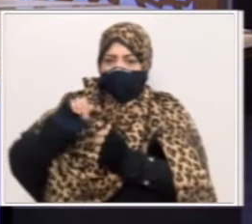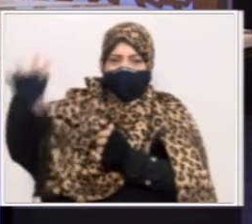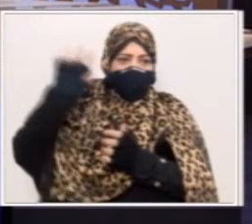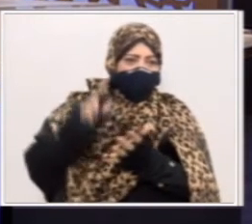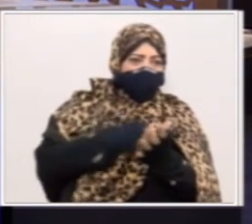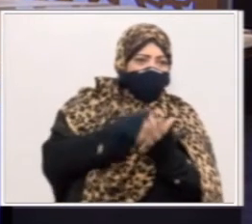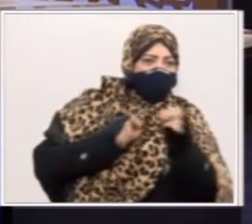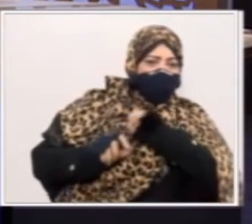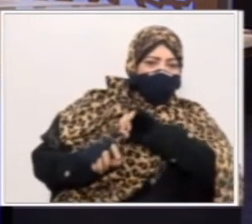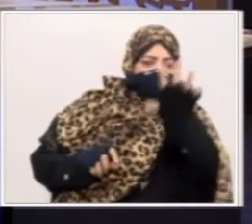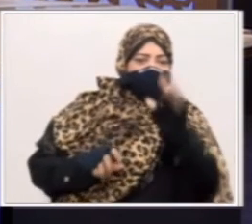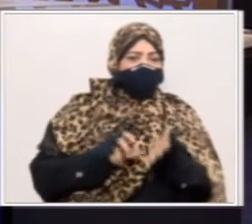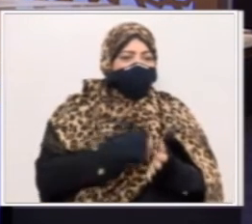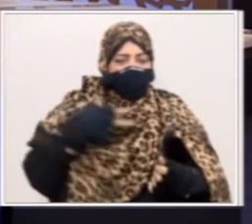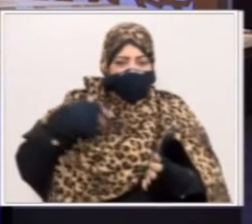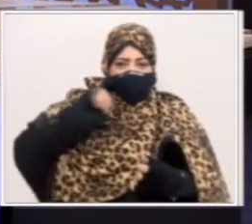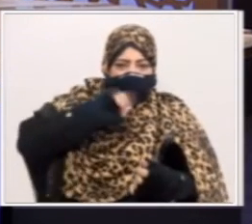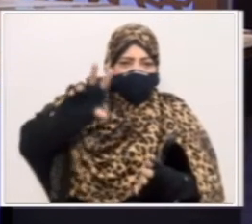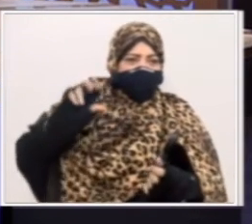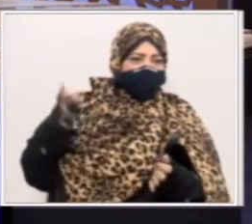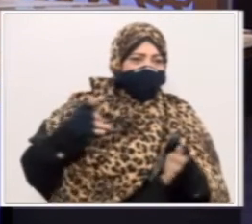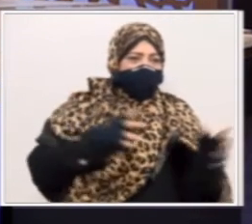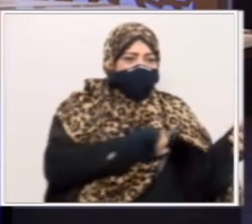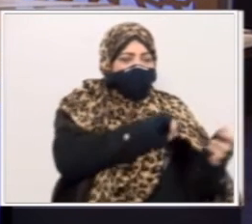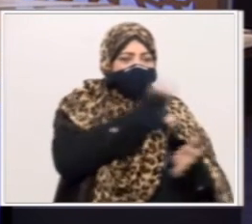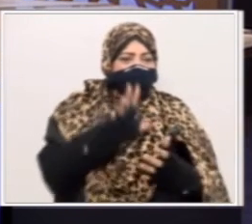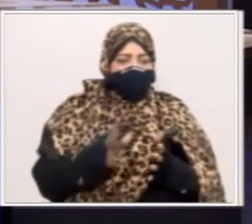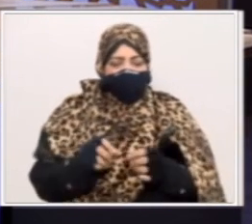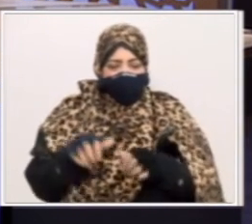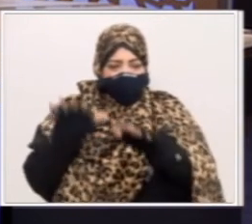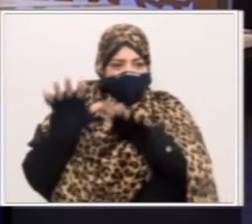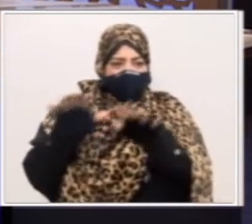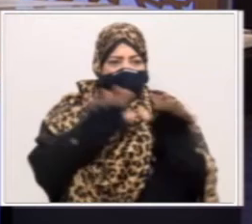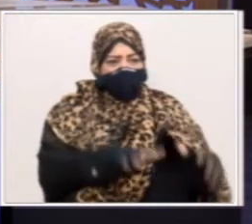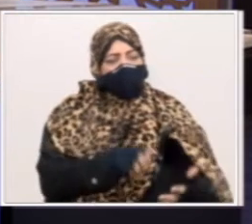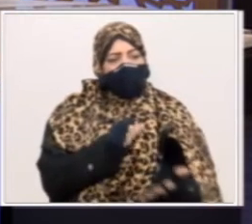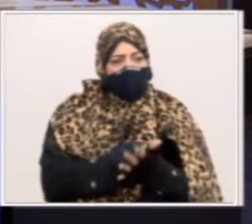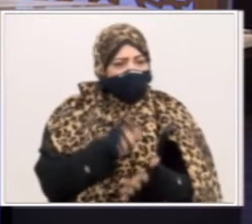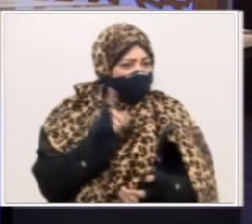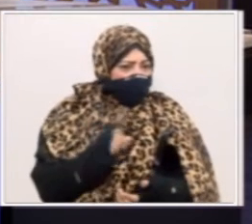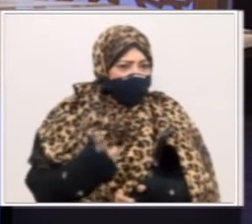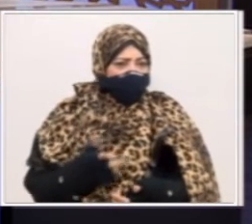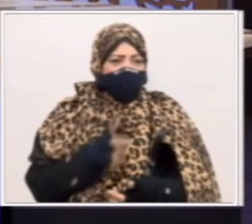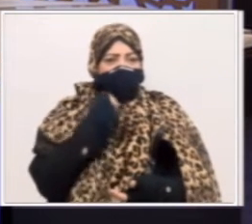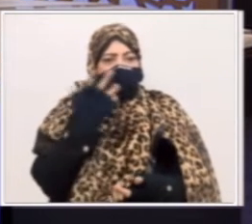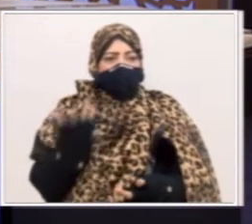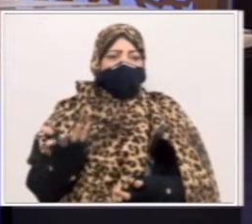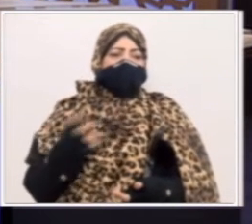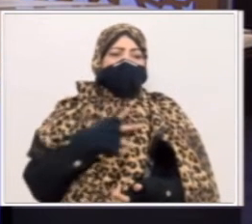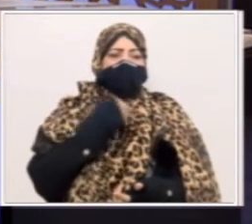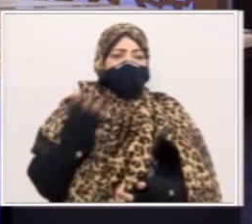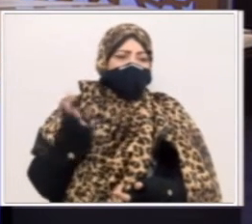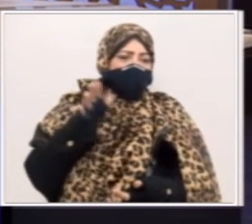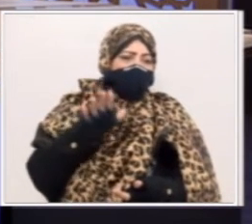ولا شقق ولا ممتلكات ولا أموال حتى مات هذا الرجل أو هذه المرأة، فإنها ترجع بعد